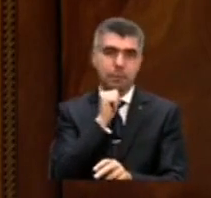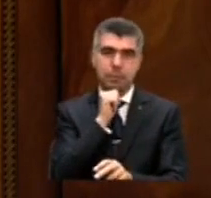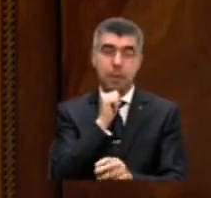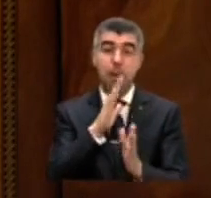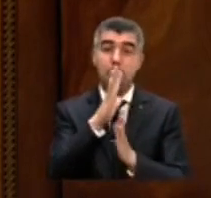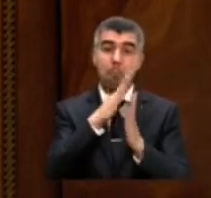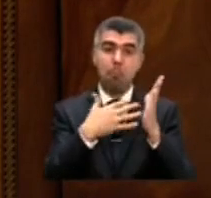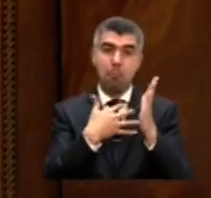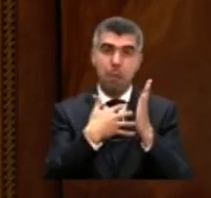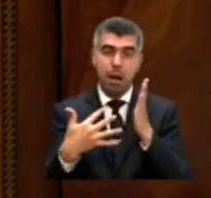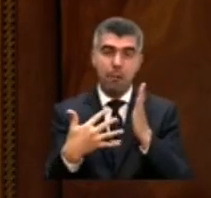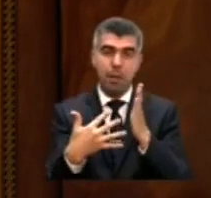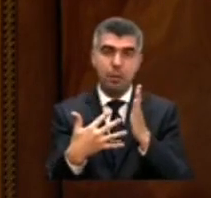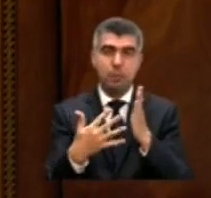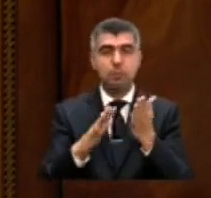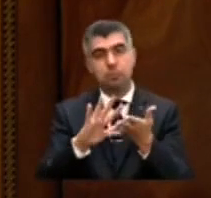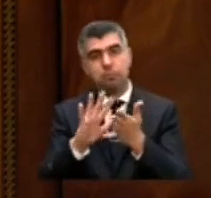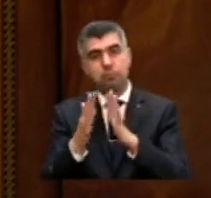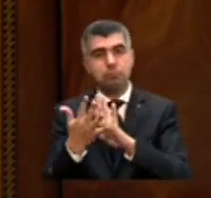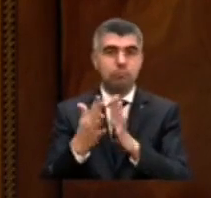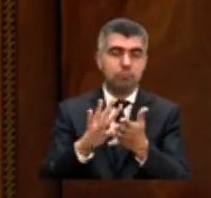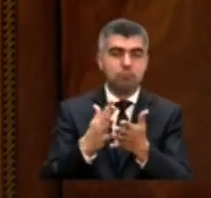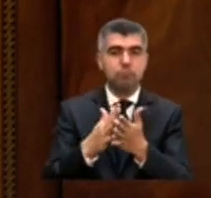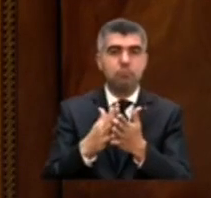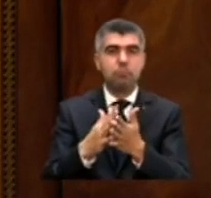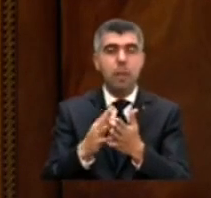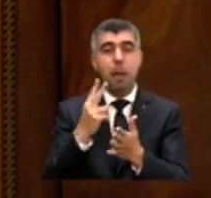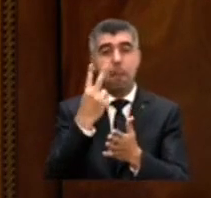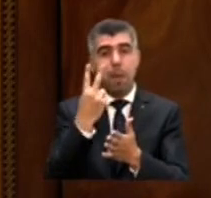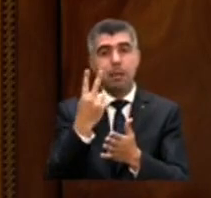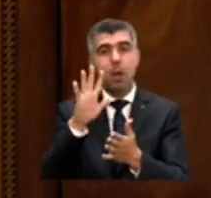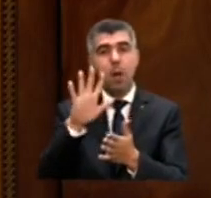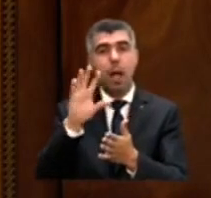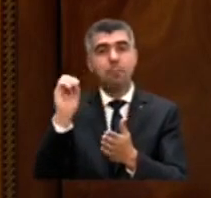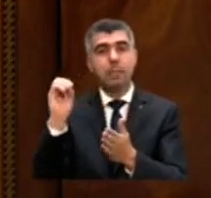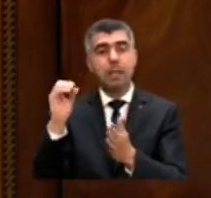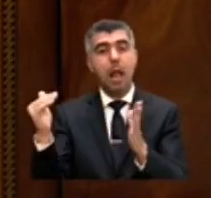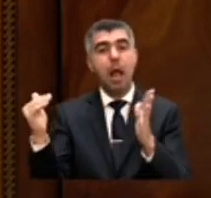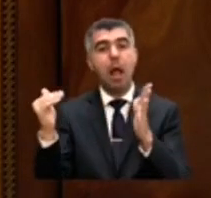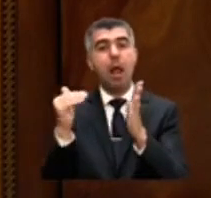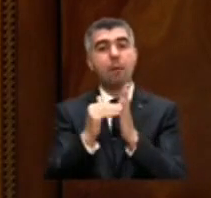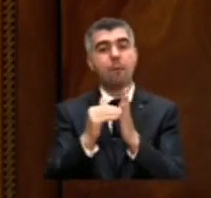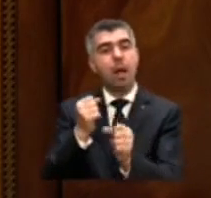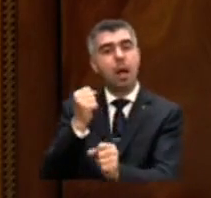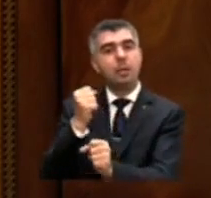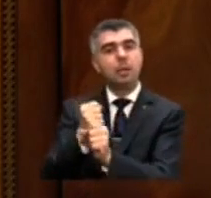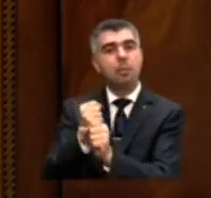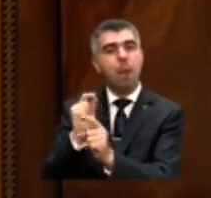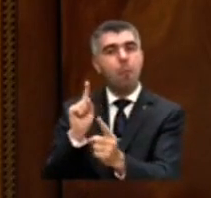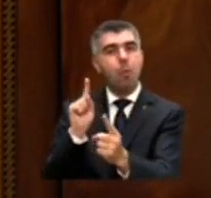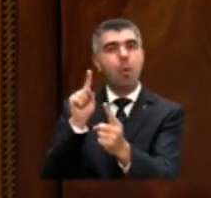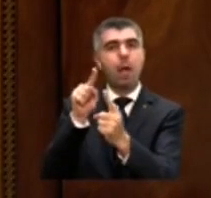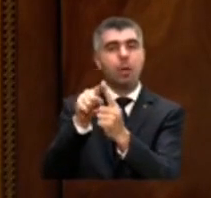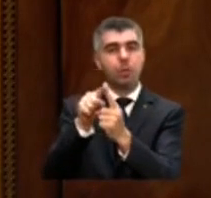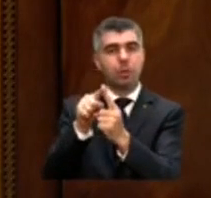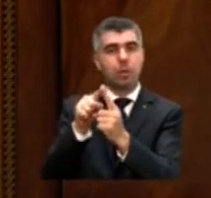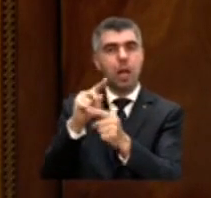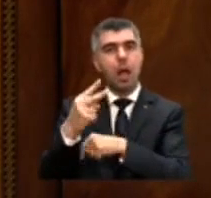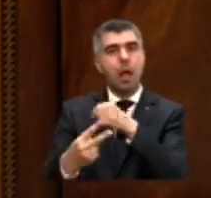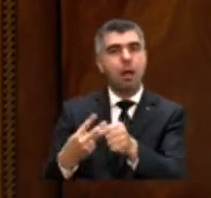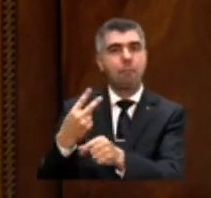البرنامج من خلق لا يقل عن 250 ألف فرصة شغل مباشرة في غضون